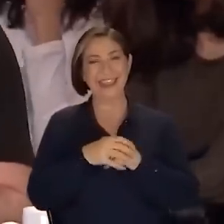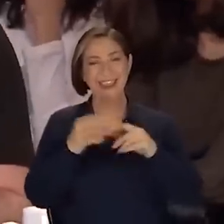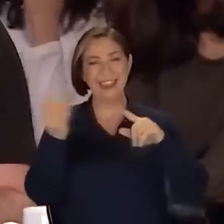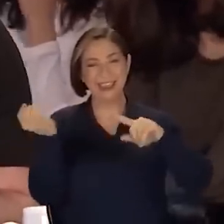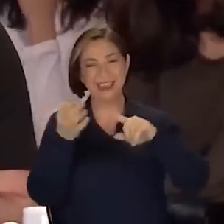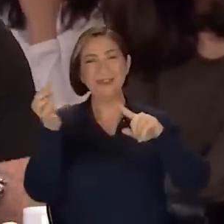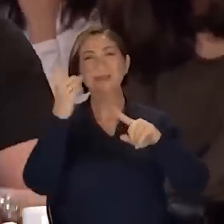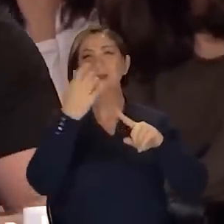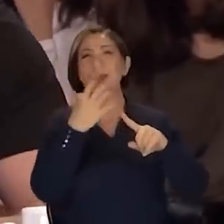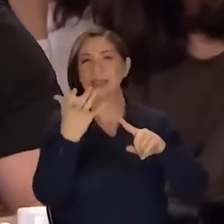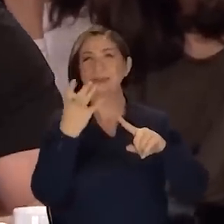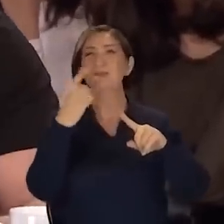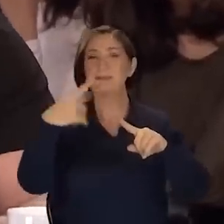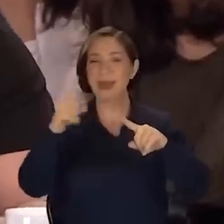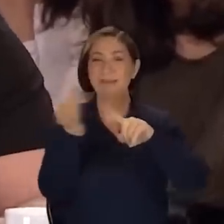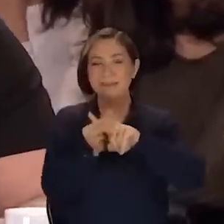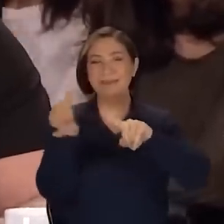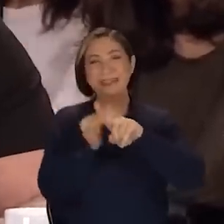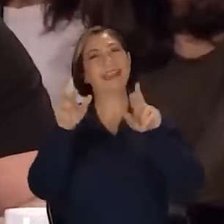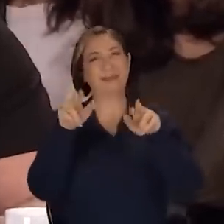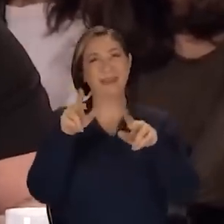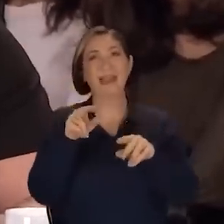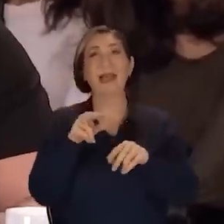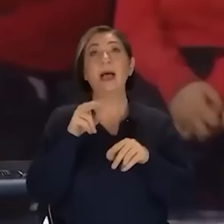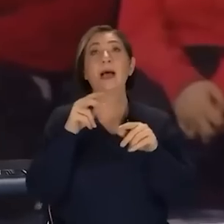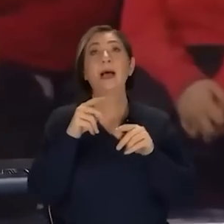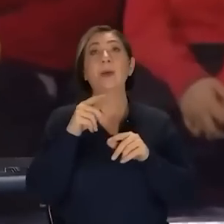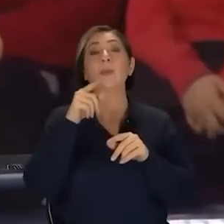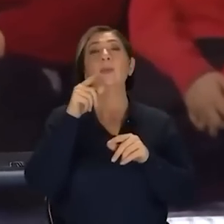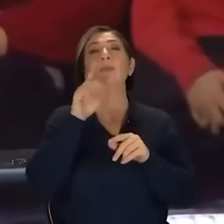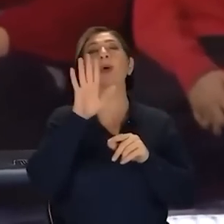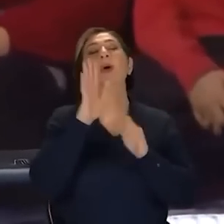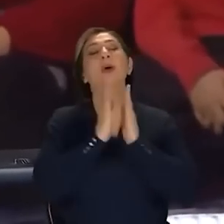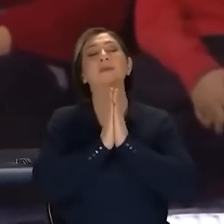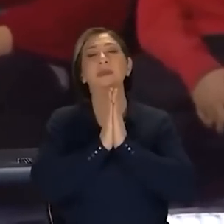kebap gibi bir domates biber Şimdi benim Peki bunu zamanı